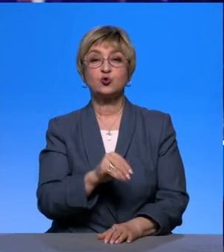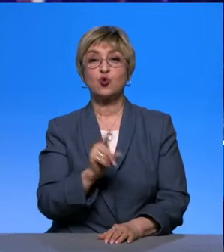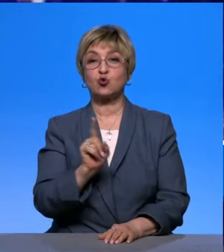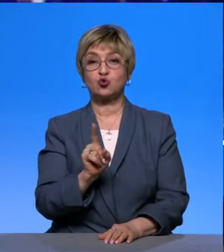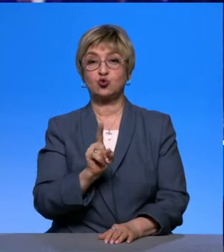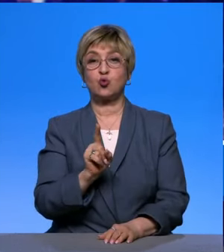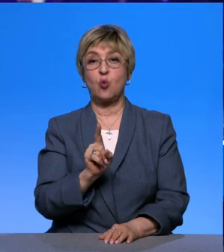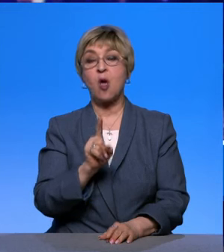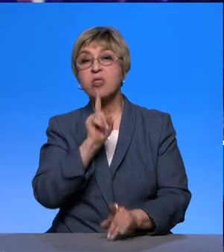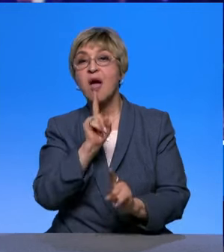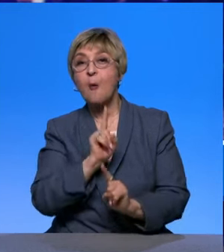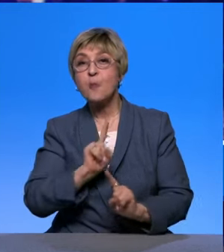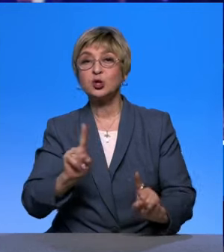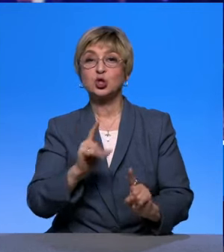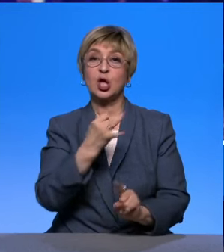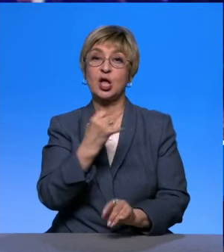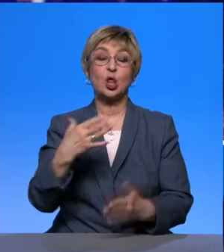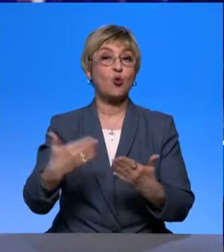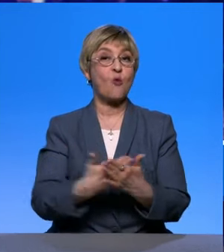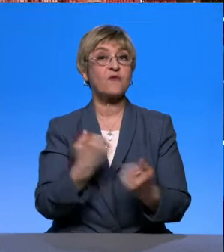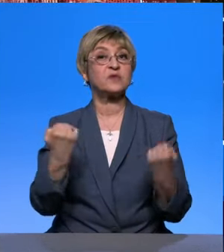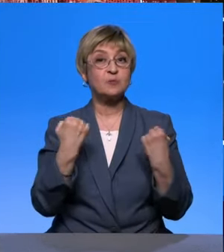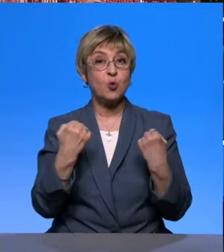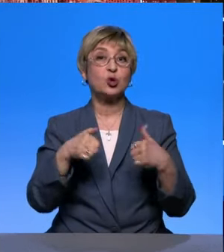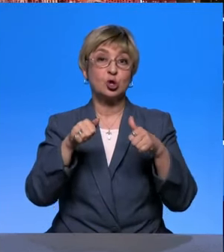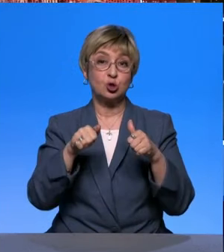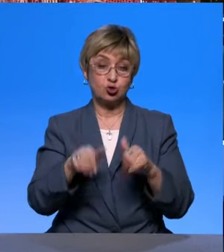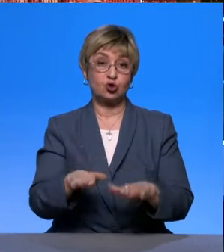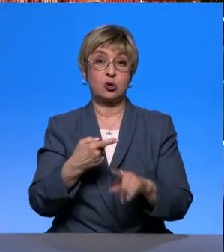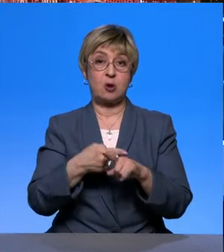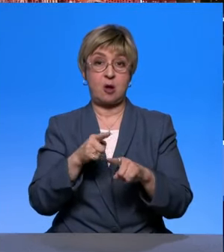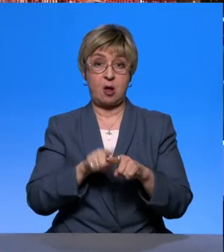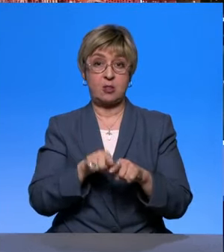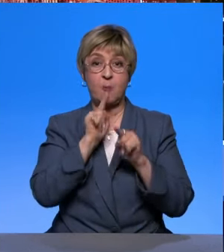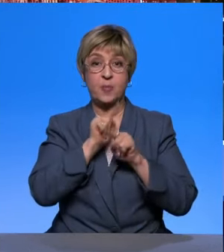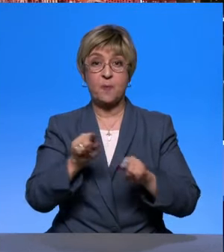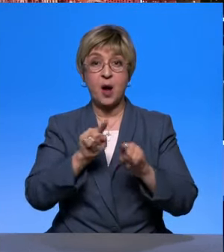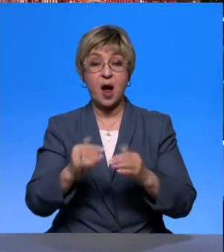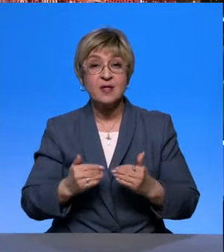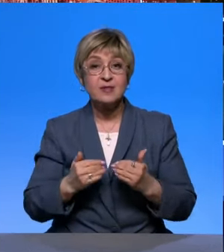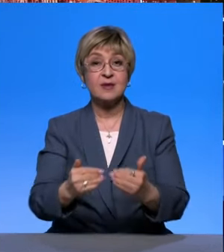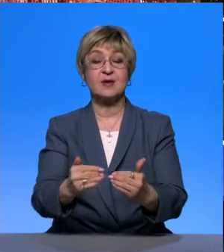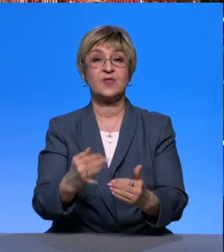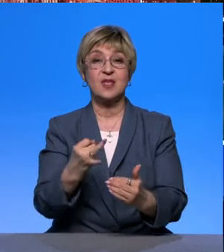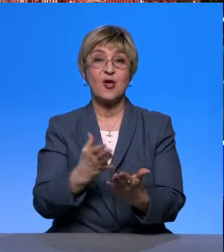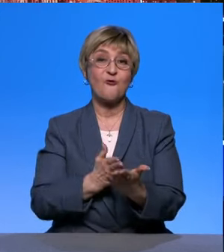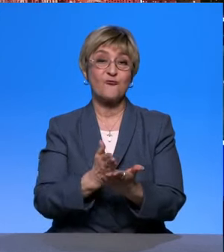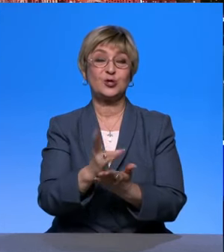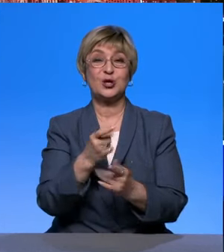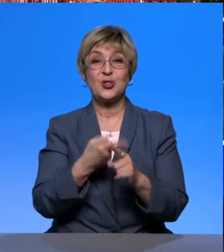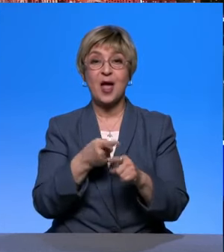такое необычное, новое в спорте, вот решили двигать, и сейчас вот вышли на вот эти вот уже